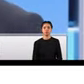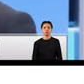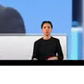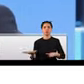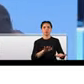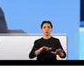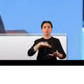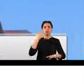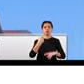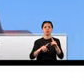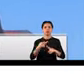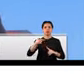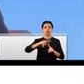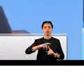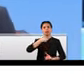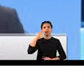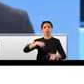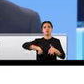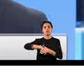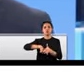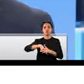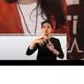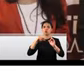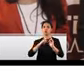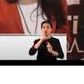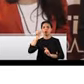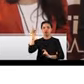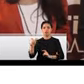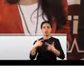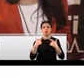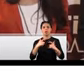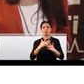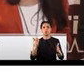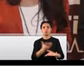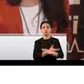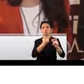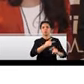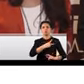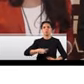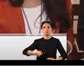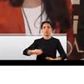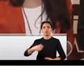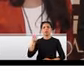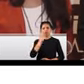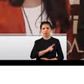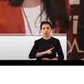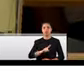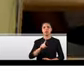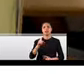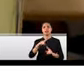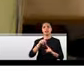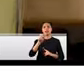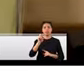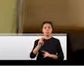Depremin ardından siyasete giren eski futbolcu Gökhan Zan da Hatay Büyükşehir Belediyesi adayıydı. Zan, tipten